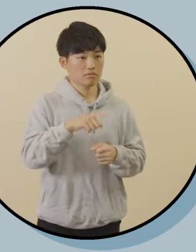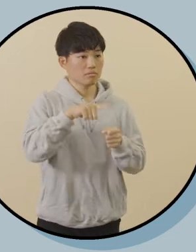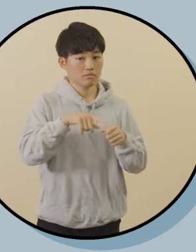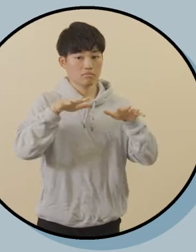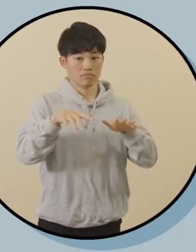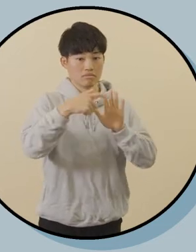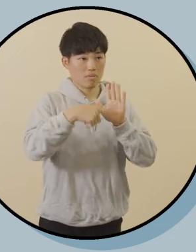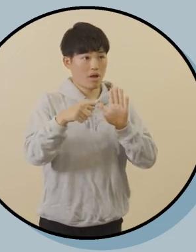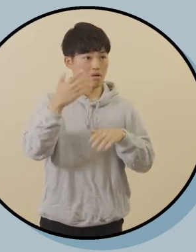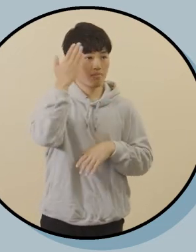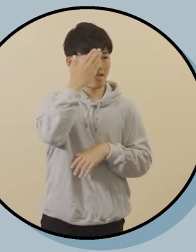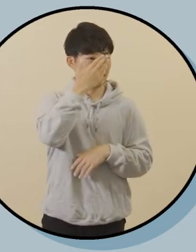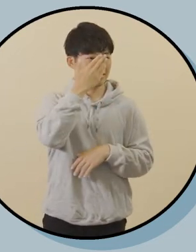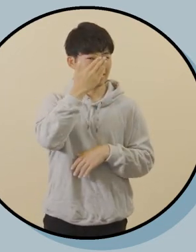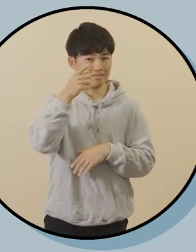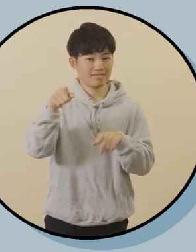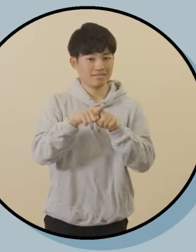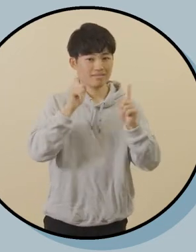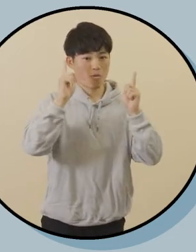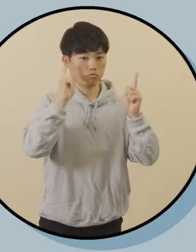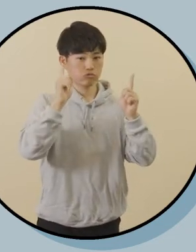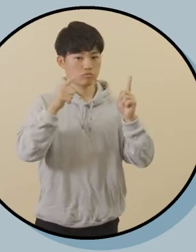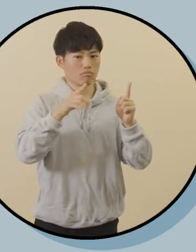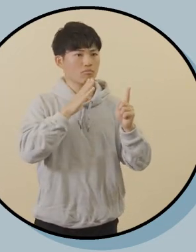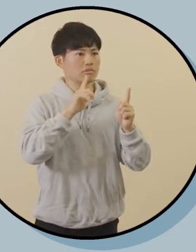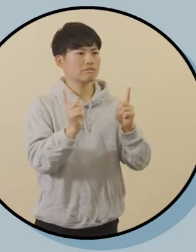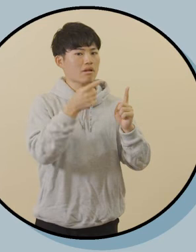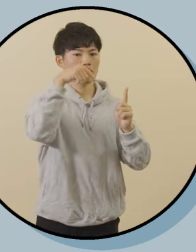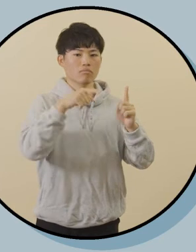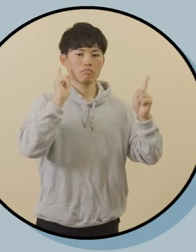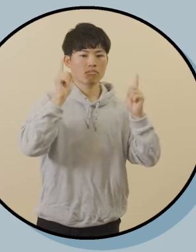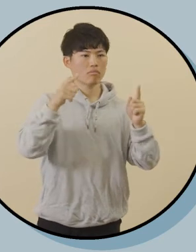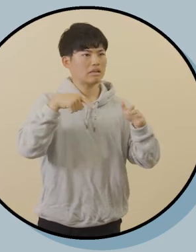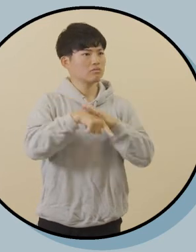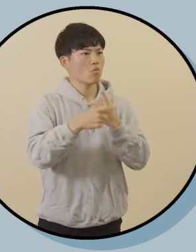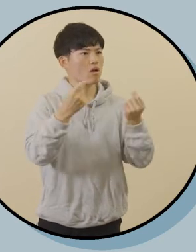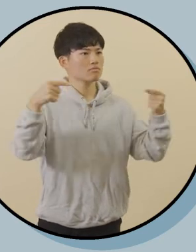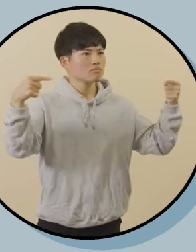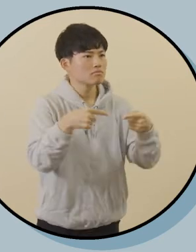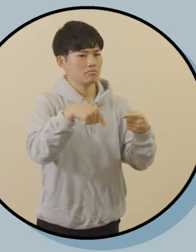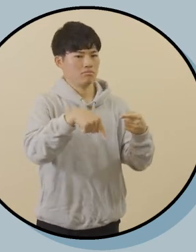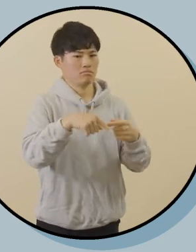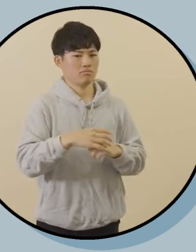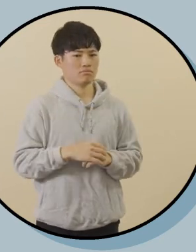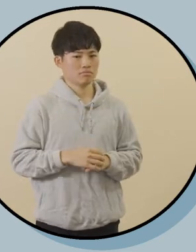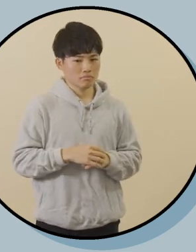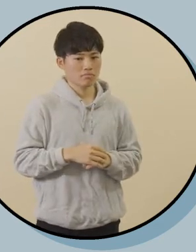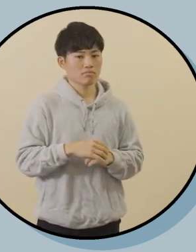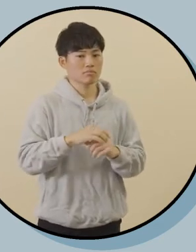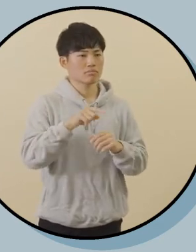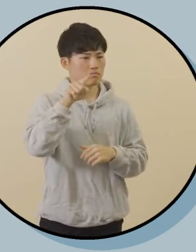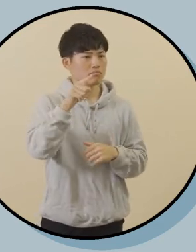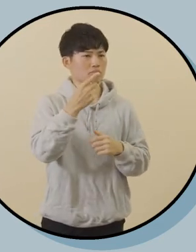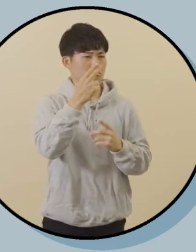見えないものと遊ぶって、まさにそういう自然の中で遊ぶこととすごく同義で、結局都会の中で、じゃあ今日は